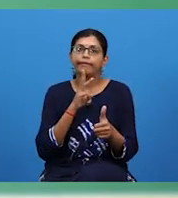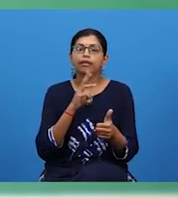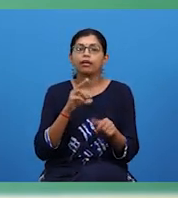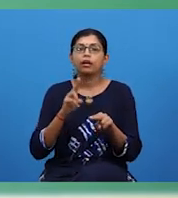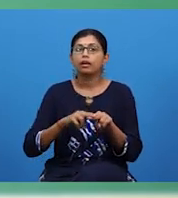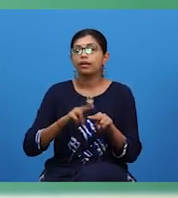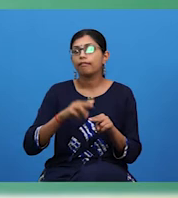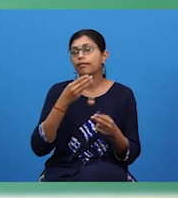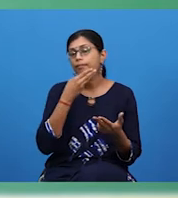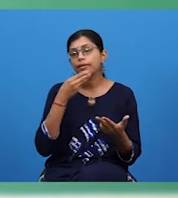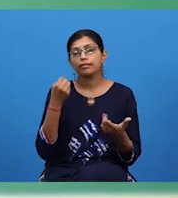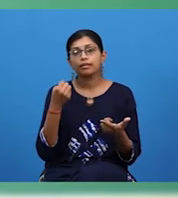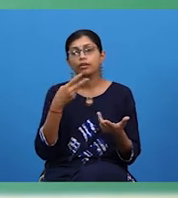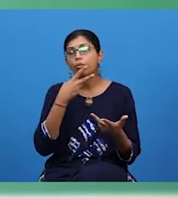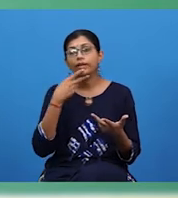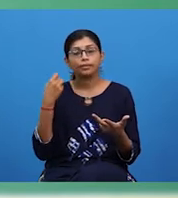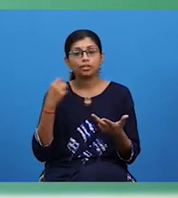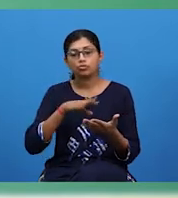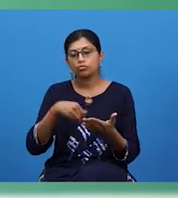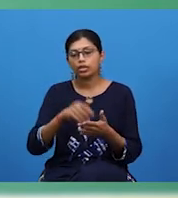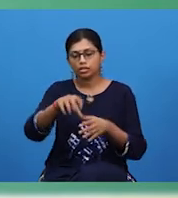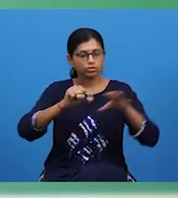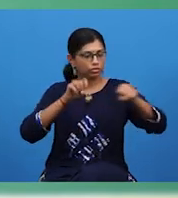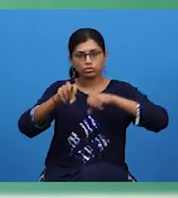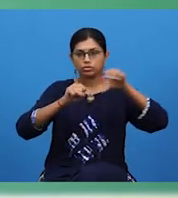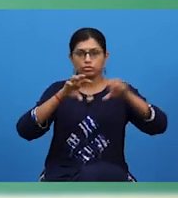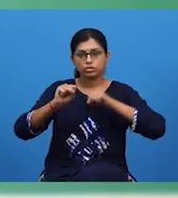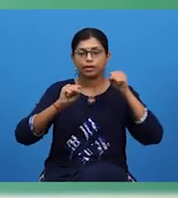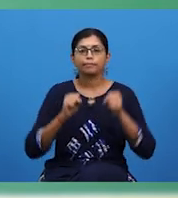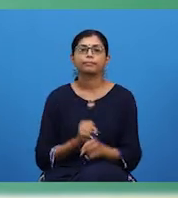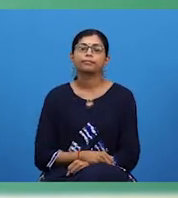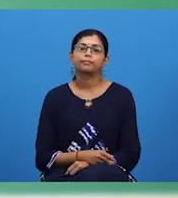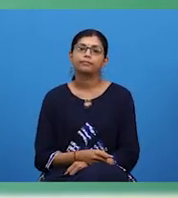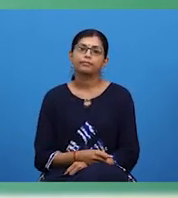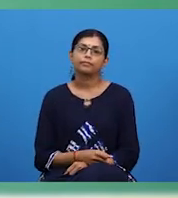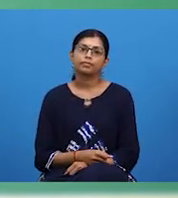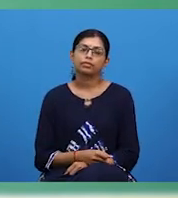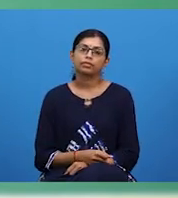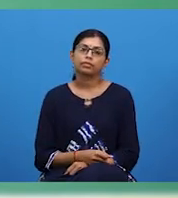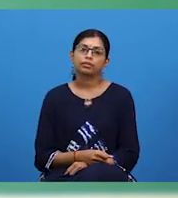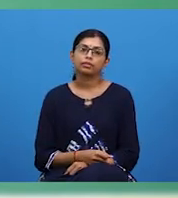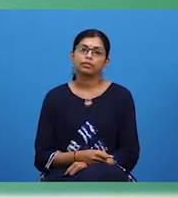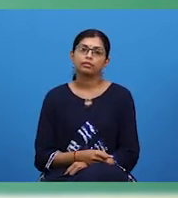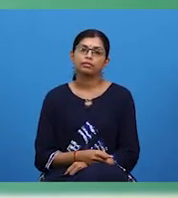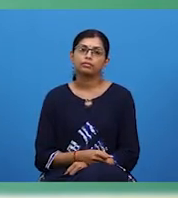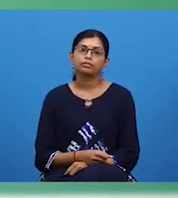Hal ini menyebabkan makanan yang tidak diserap dan tidak dicerna menjadi sisa pepejal yang disebut sebagai